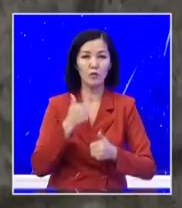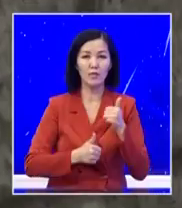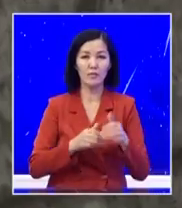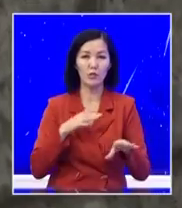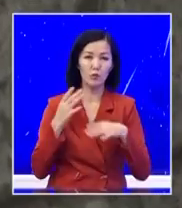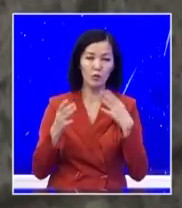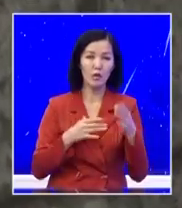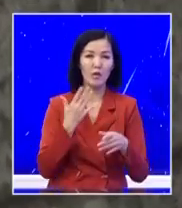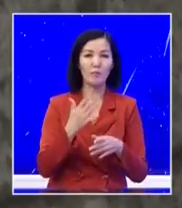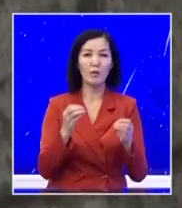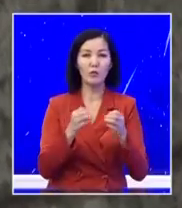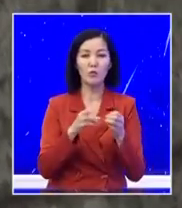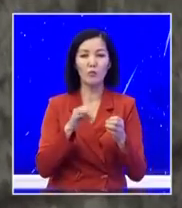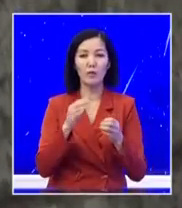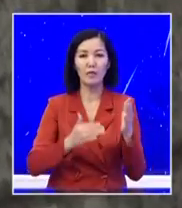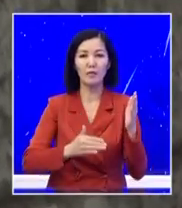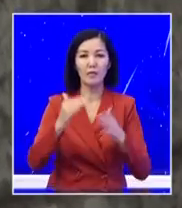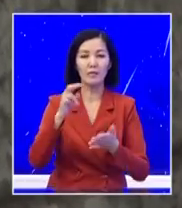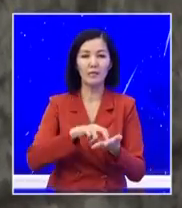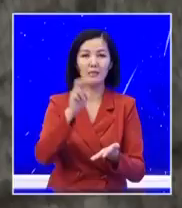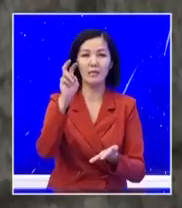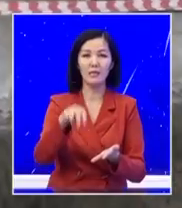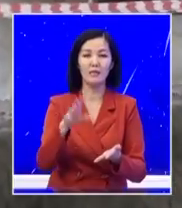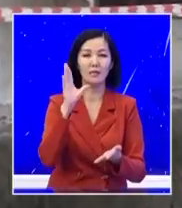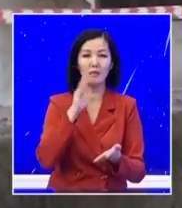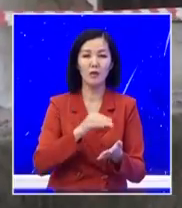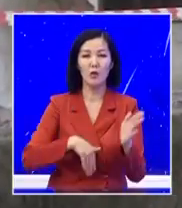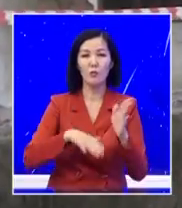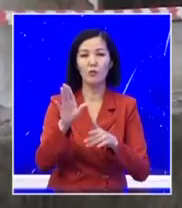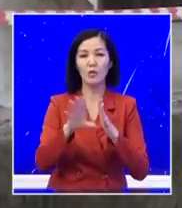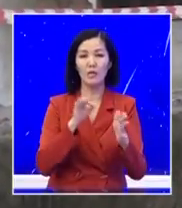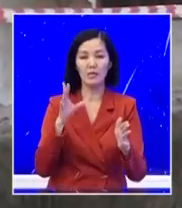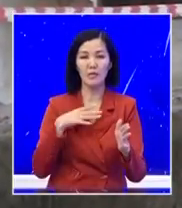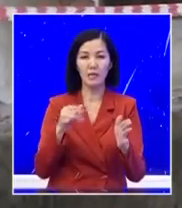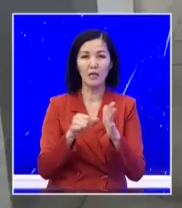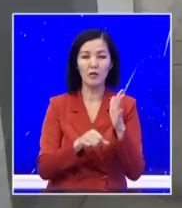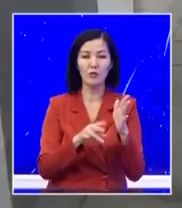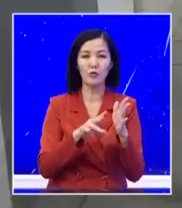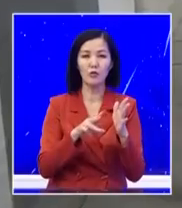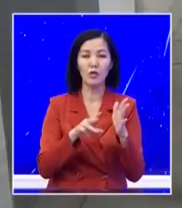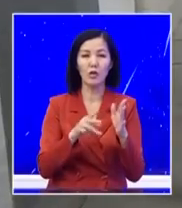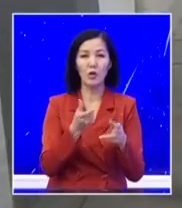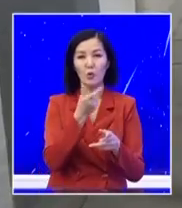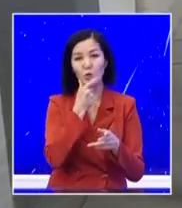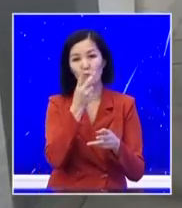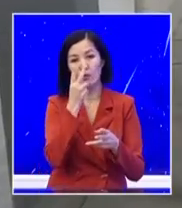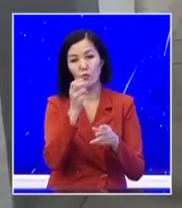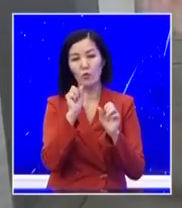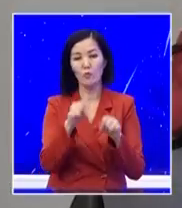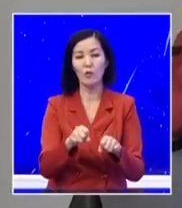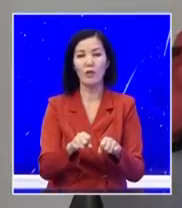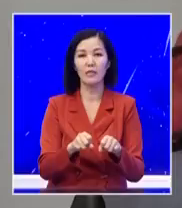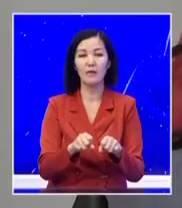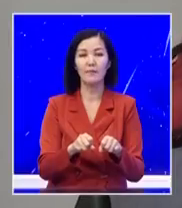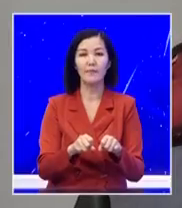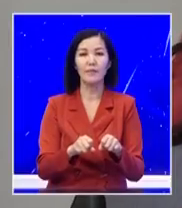екіншісінде 5-тен 10 метрге дейінгі биіктіктен атлеттер суға секіріп, үздіктерін анықтамақ. 600-ге жуық көрермен жарысты тамашалай алады.